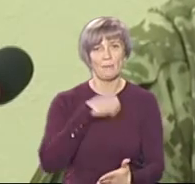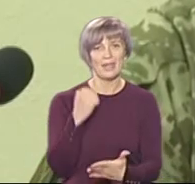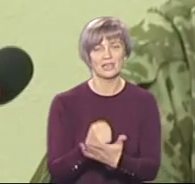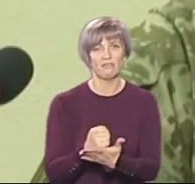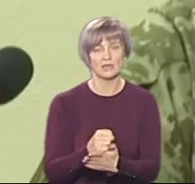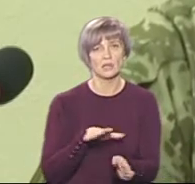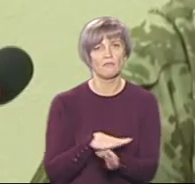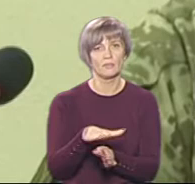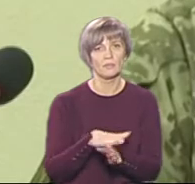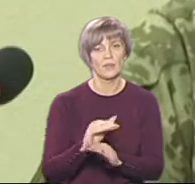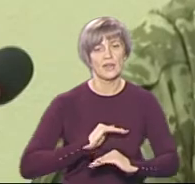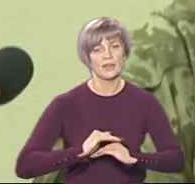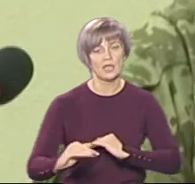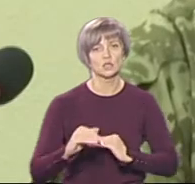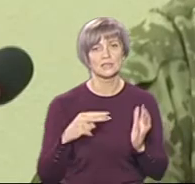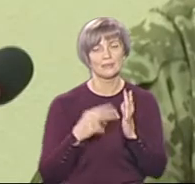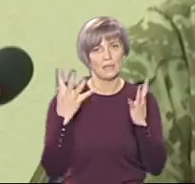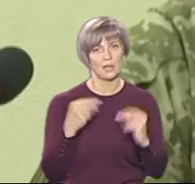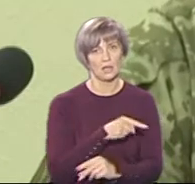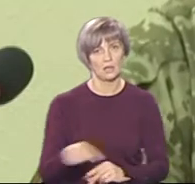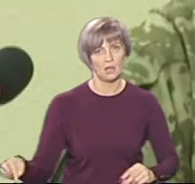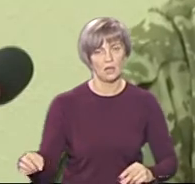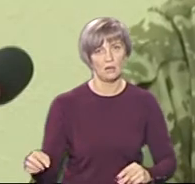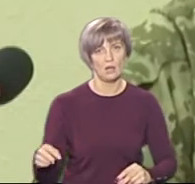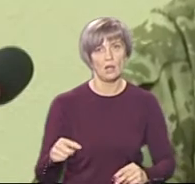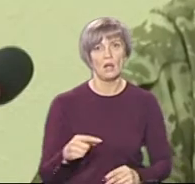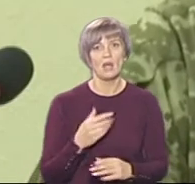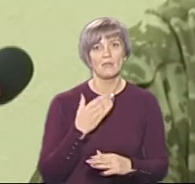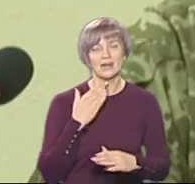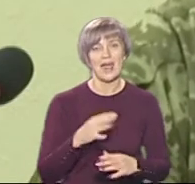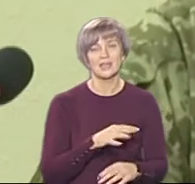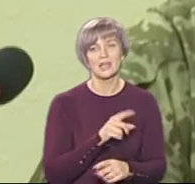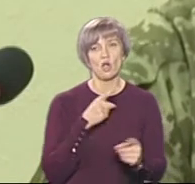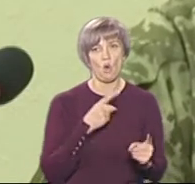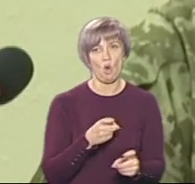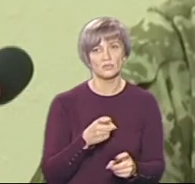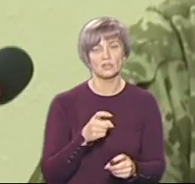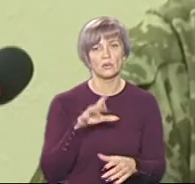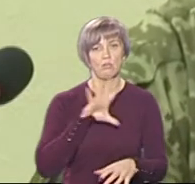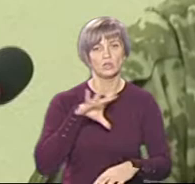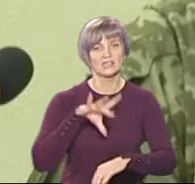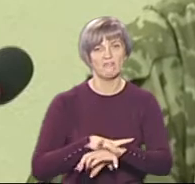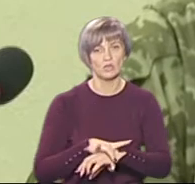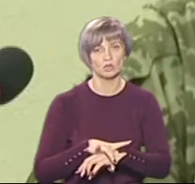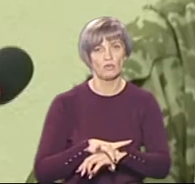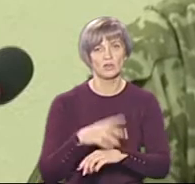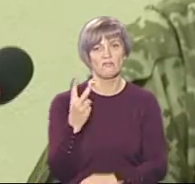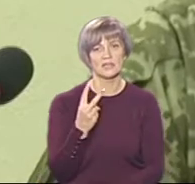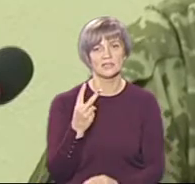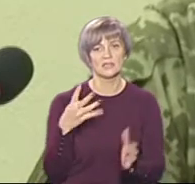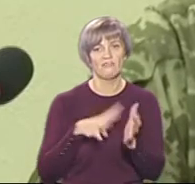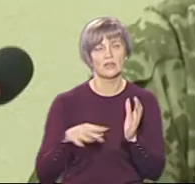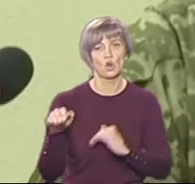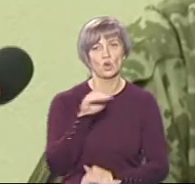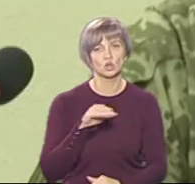дотримання тишу протягом 7 днів. Крайній обстріл ділянки розведення номер 3 був зафіксований